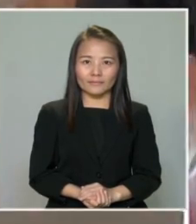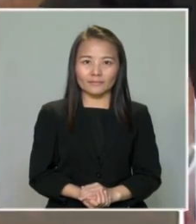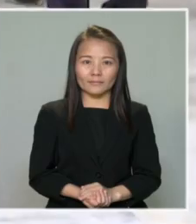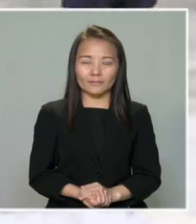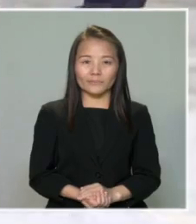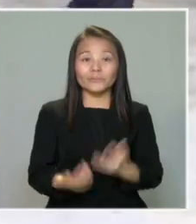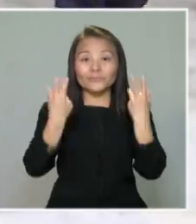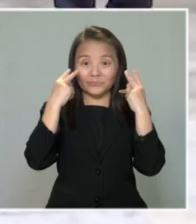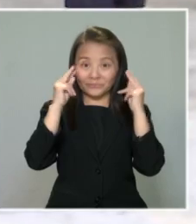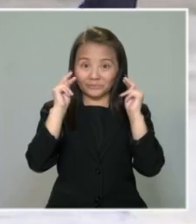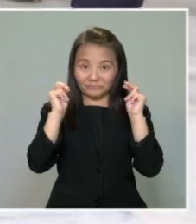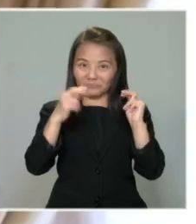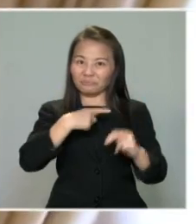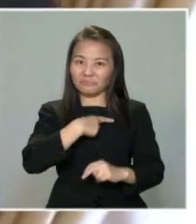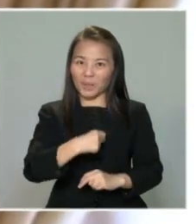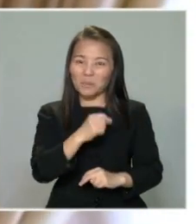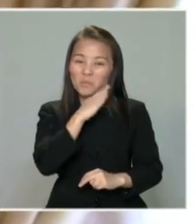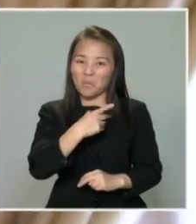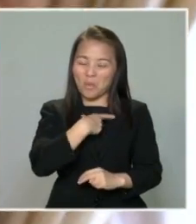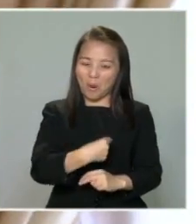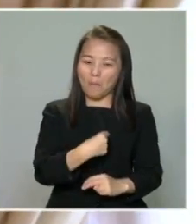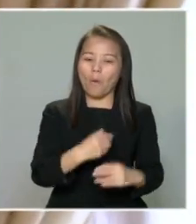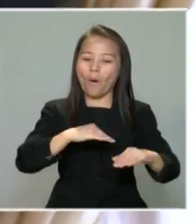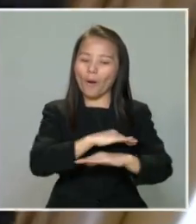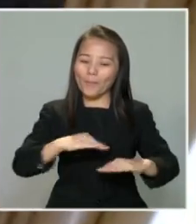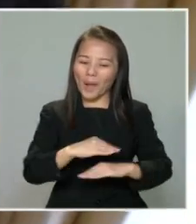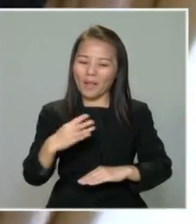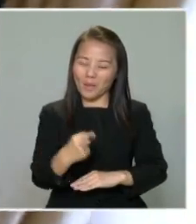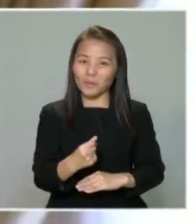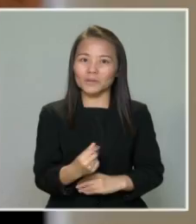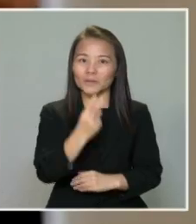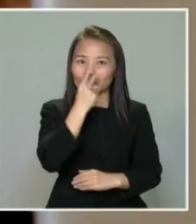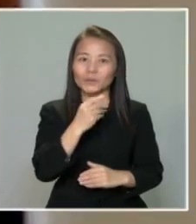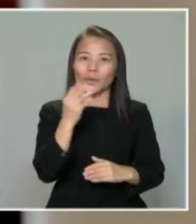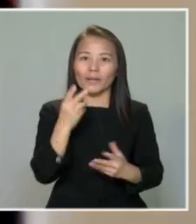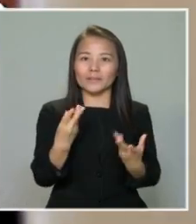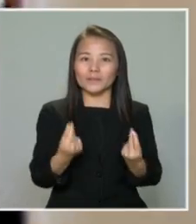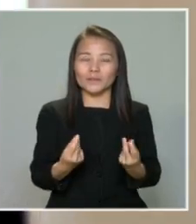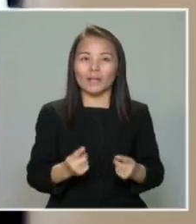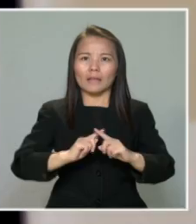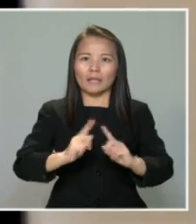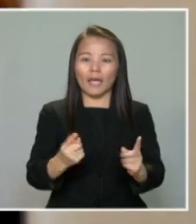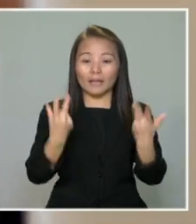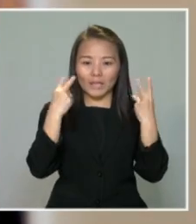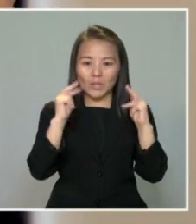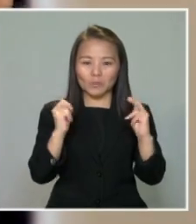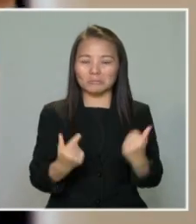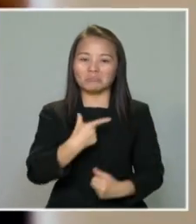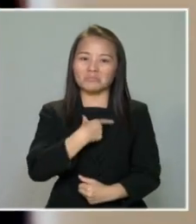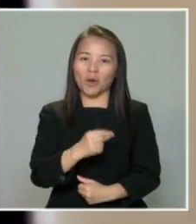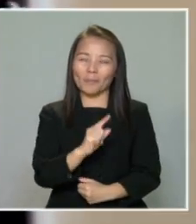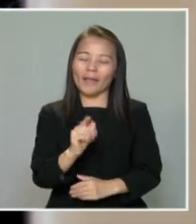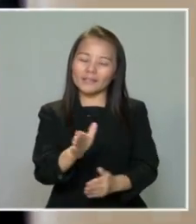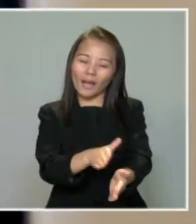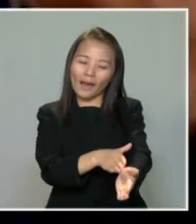นายกคนไหนชอบจังหวะเร็วๆมันๆช่างเขาแต่สำหรับนายกคนนี้ชอบช้าๆ